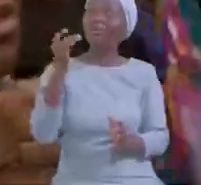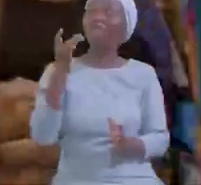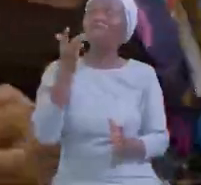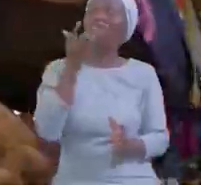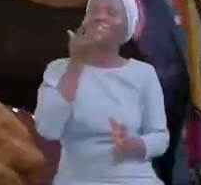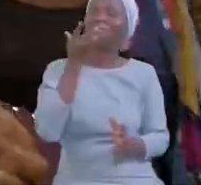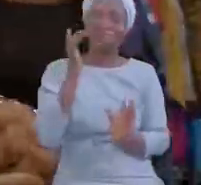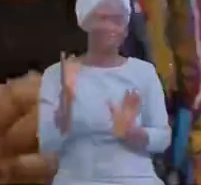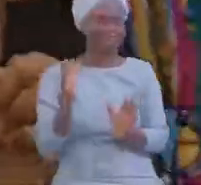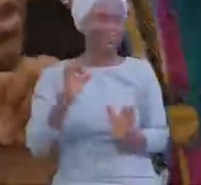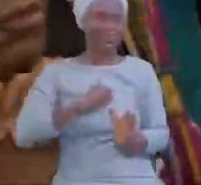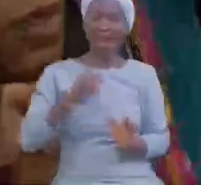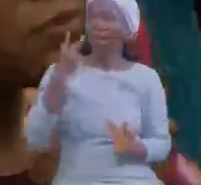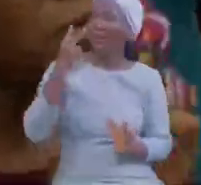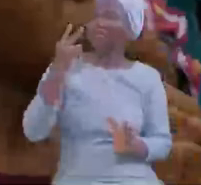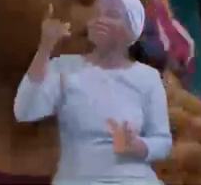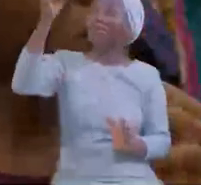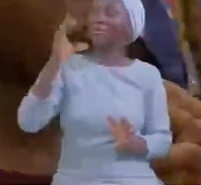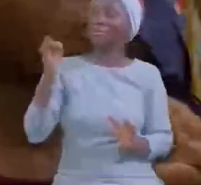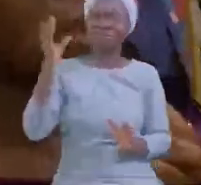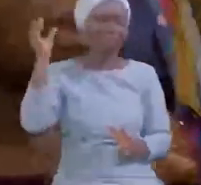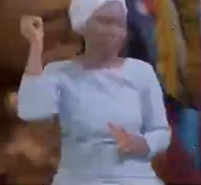Je vois la grâce de Dieu.